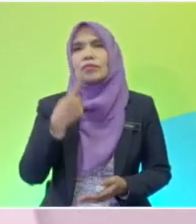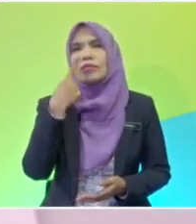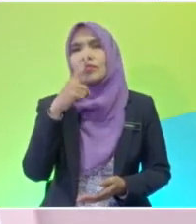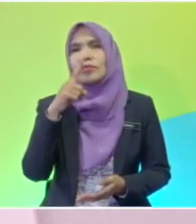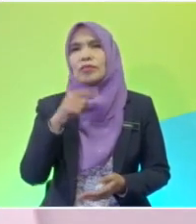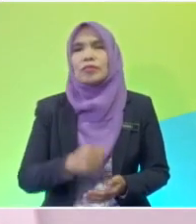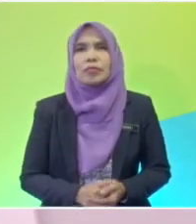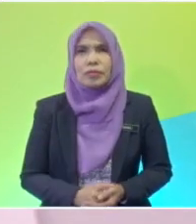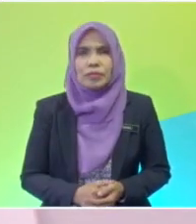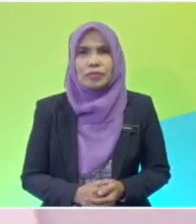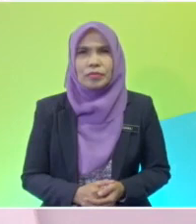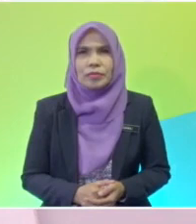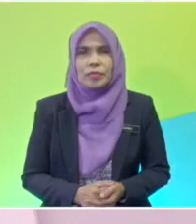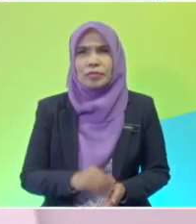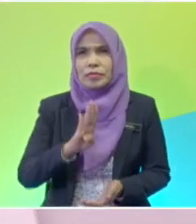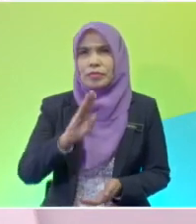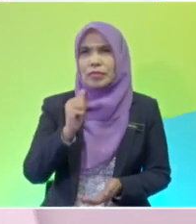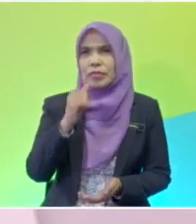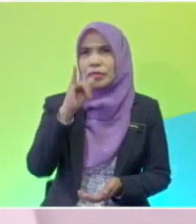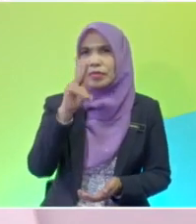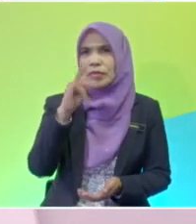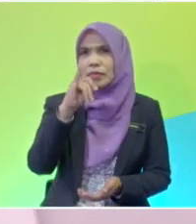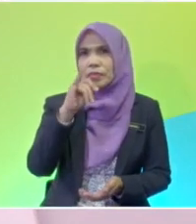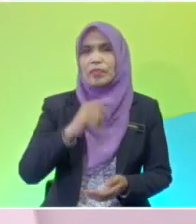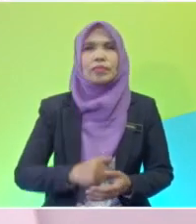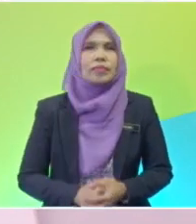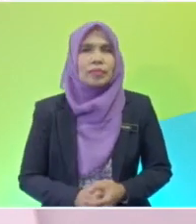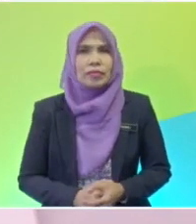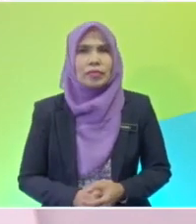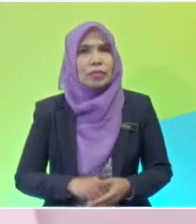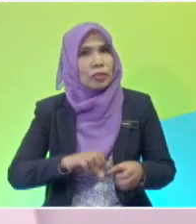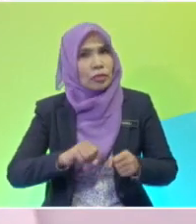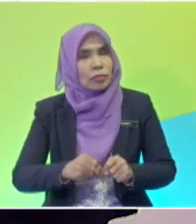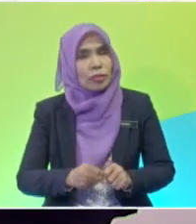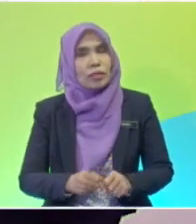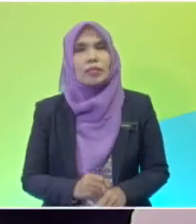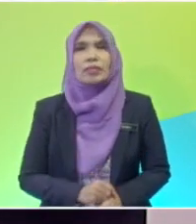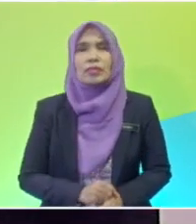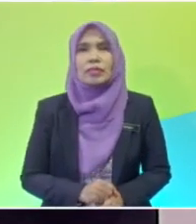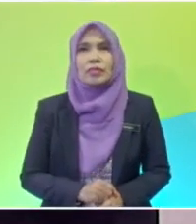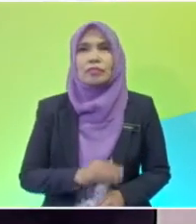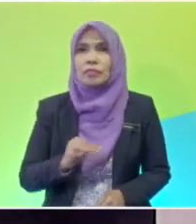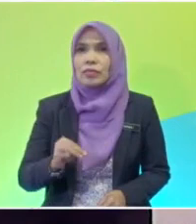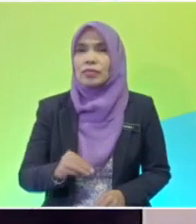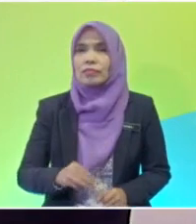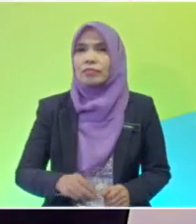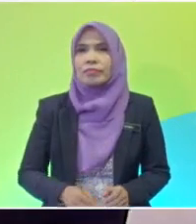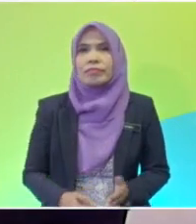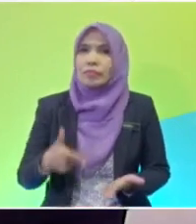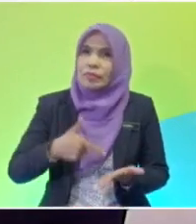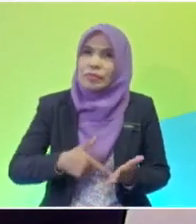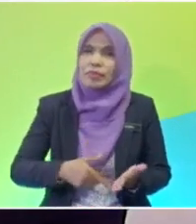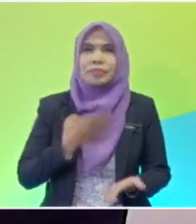tidak memberi kesan yang negatif kepada eee murid itu sendiri sangat menarik persepsi